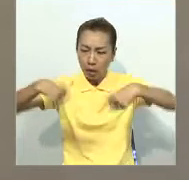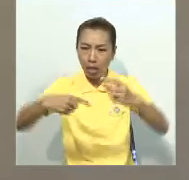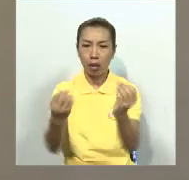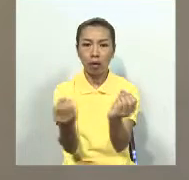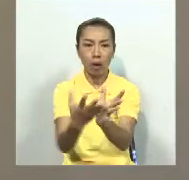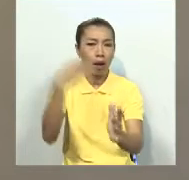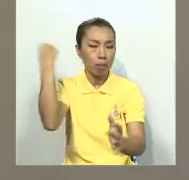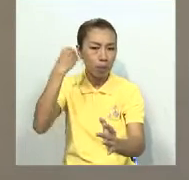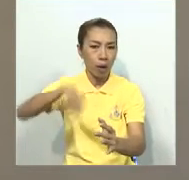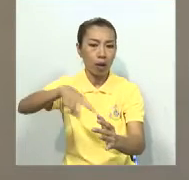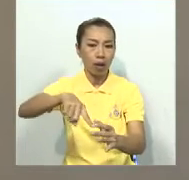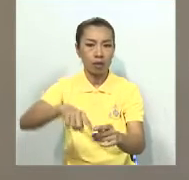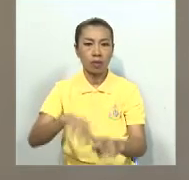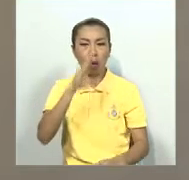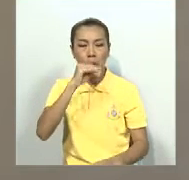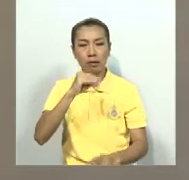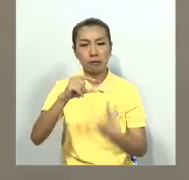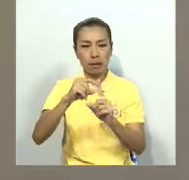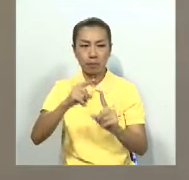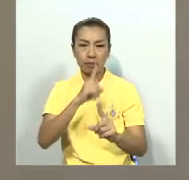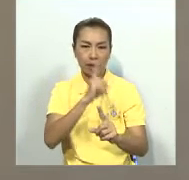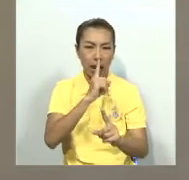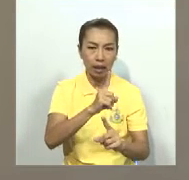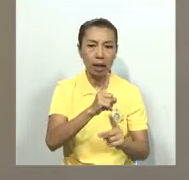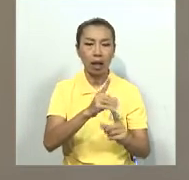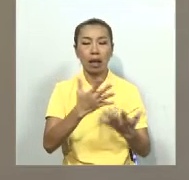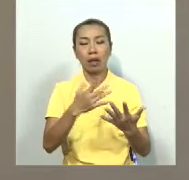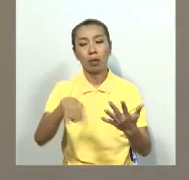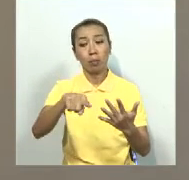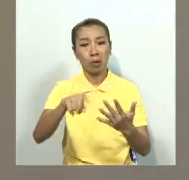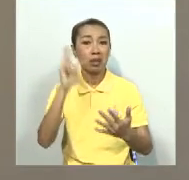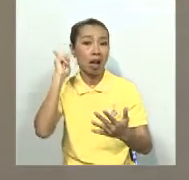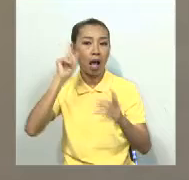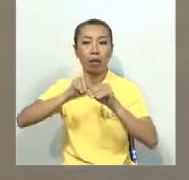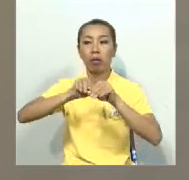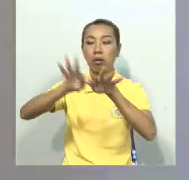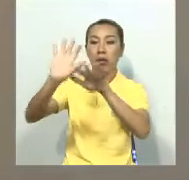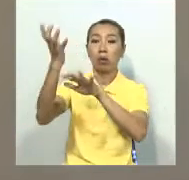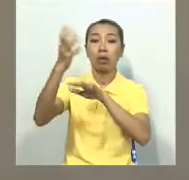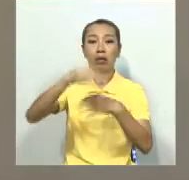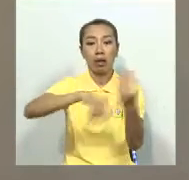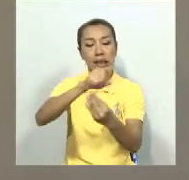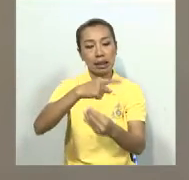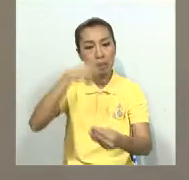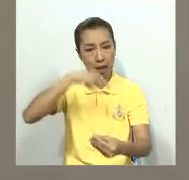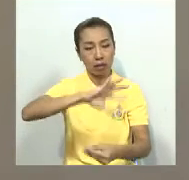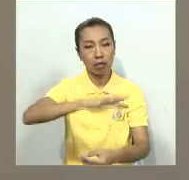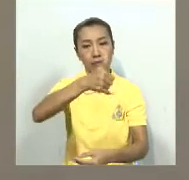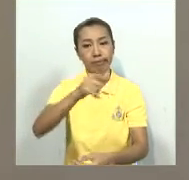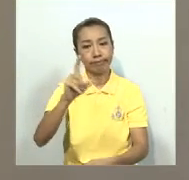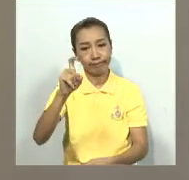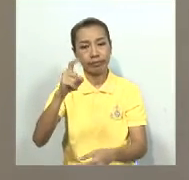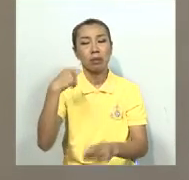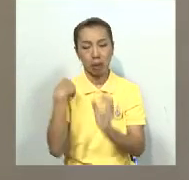ย้งกันมากเท่าไหร่เรายิ่งเฮสปีกันมากเท่าไหร่สิ่งนี้มันก็ออกไปต่างประเทศนอกประเทศทั้งหมดนั่นแหละแล้วเศรษฐกิจเรามันจะดีขึ้นได้อย่างไรน